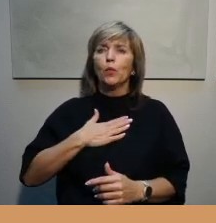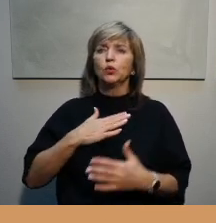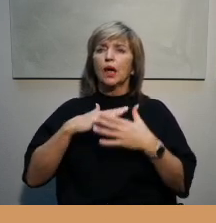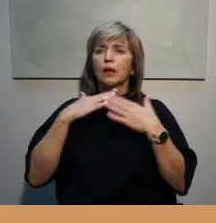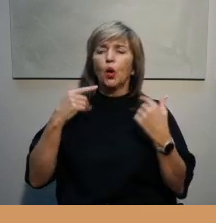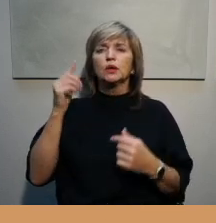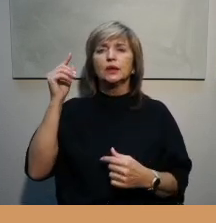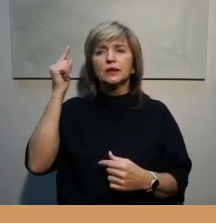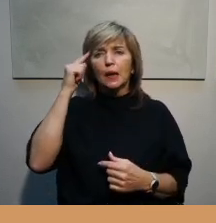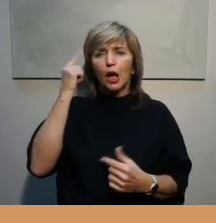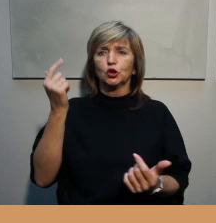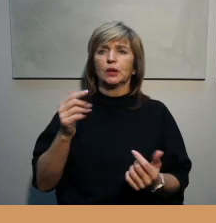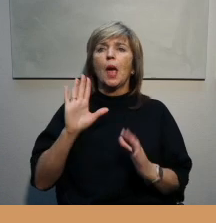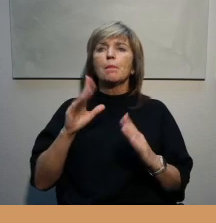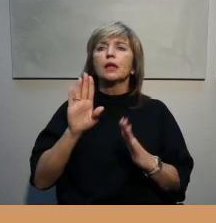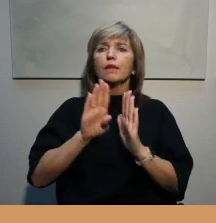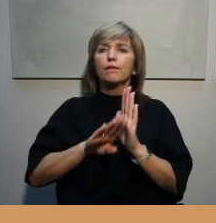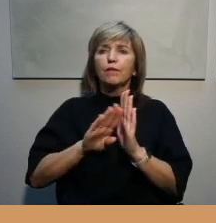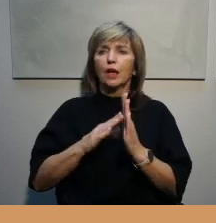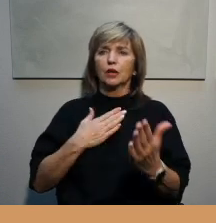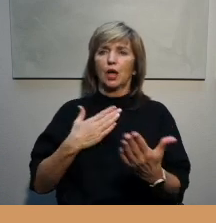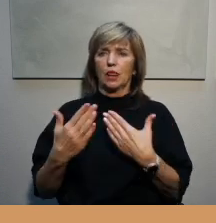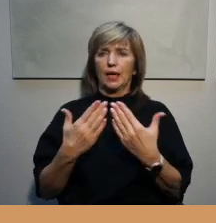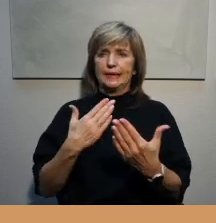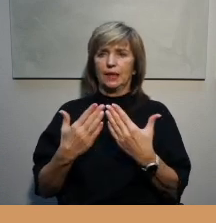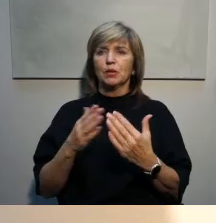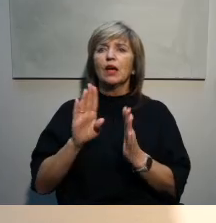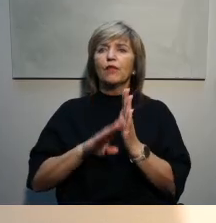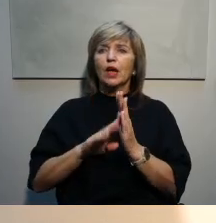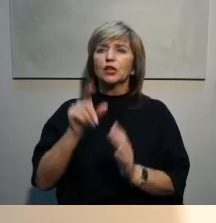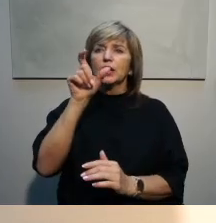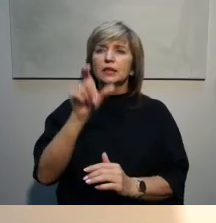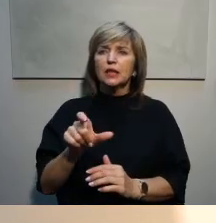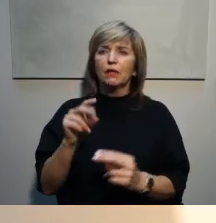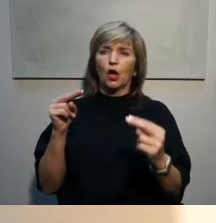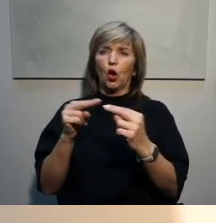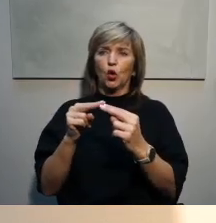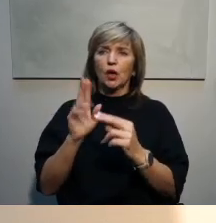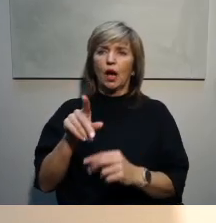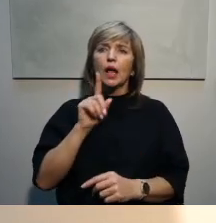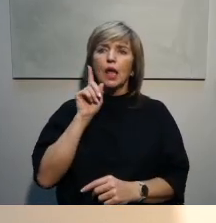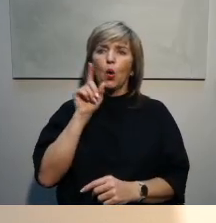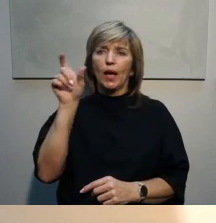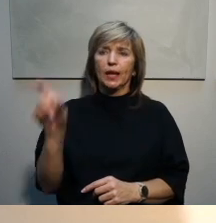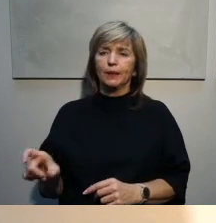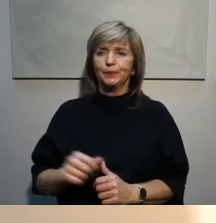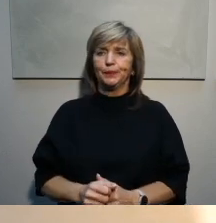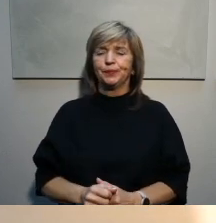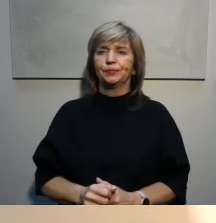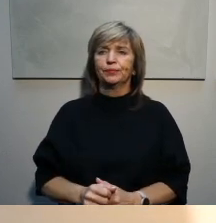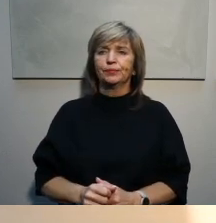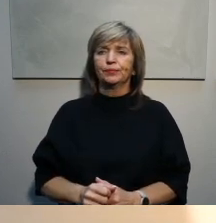daudzās zināšanas, bet vienkārši attiecības, vienkārši cilvēcisks kontakts ar jaunieti.